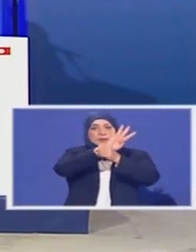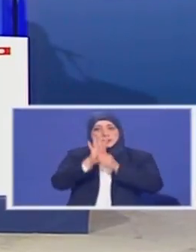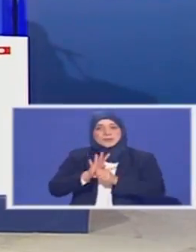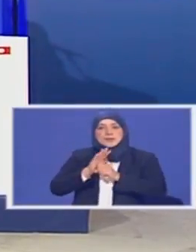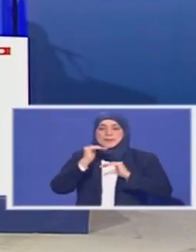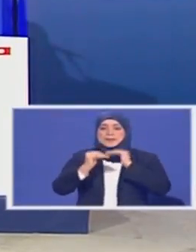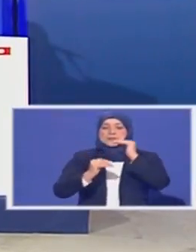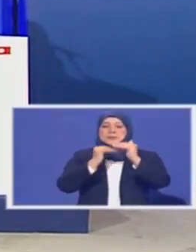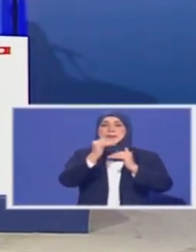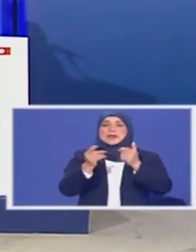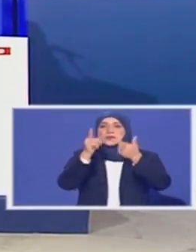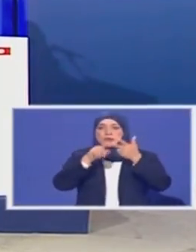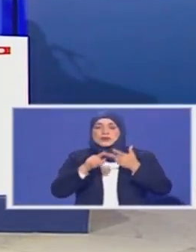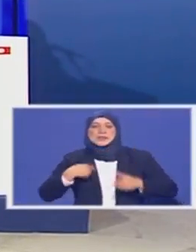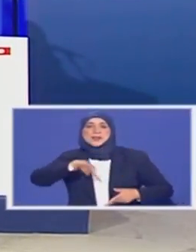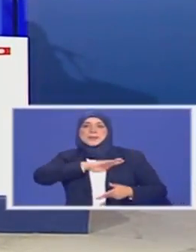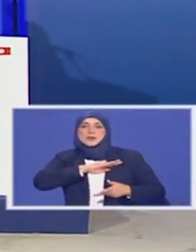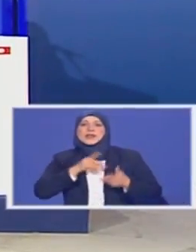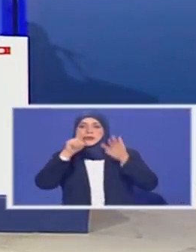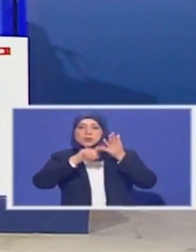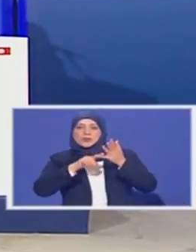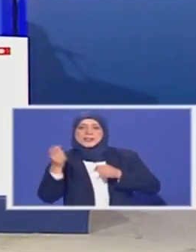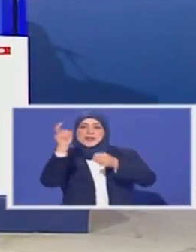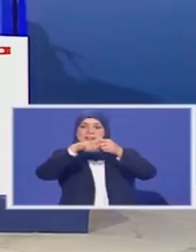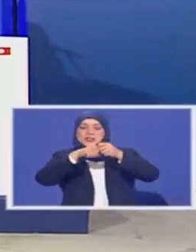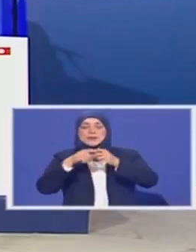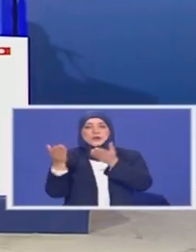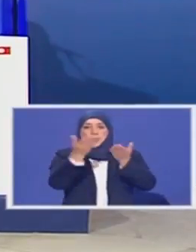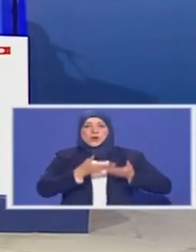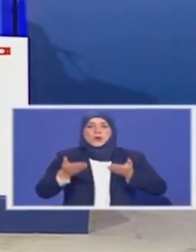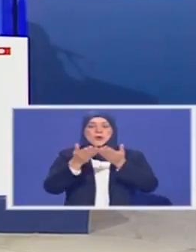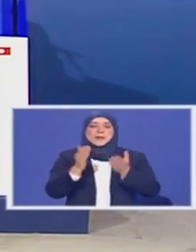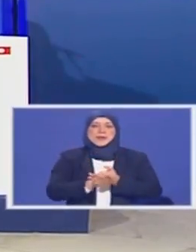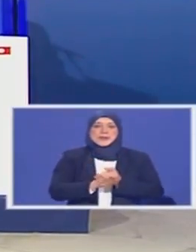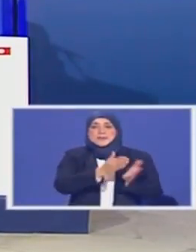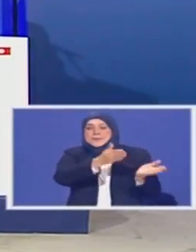والتدرج، المسؤولية والتشاركية في الانخراط.